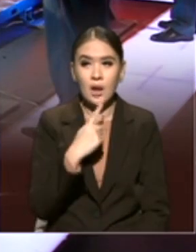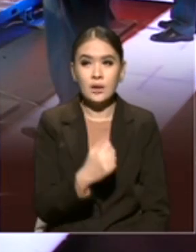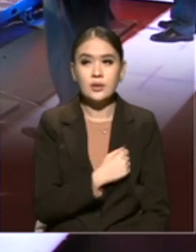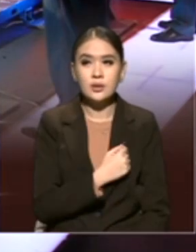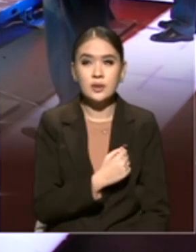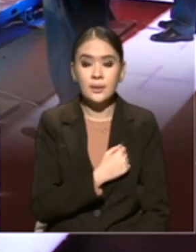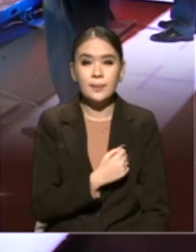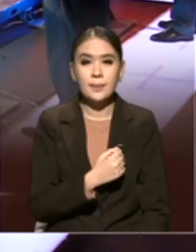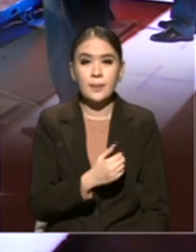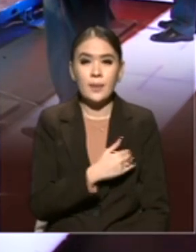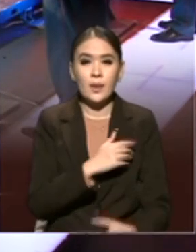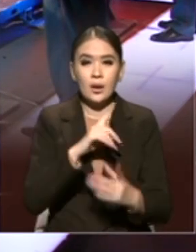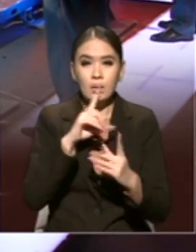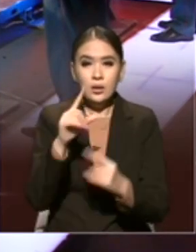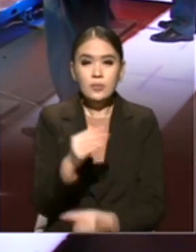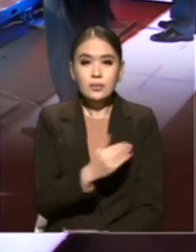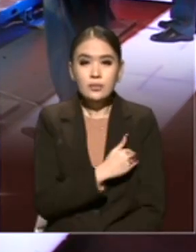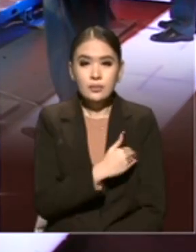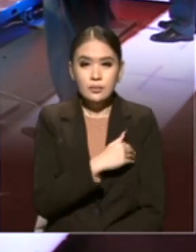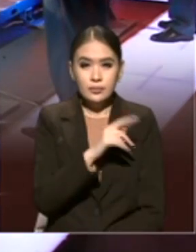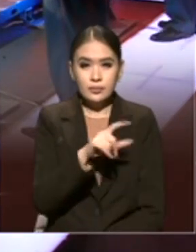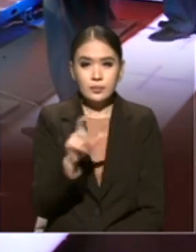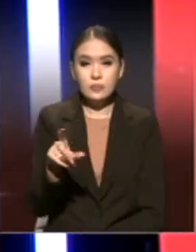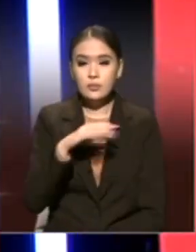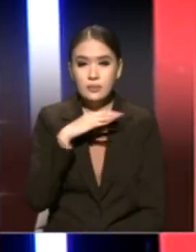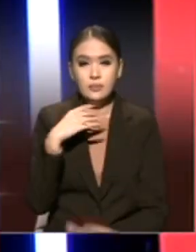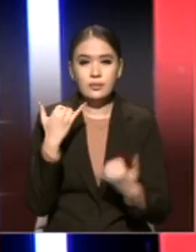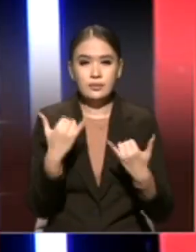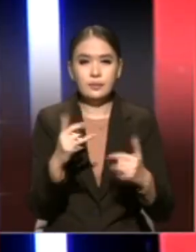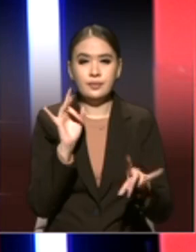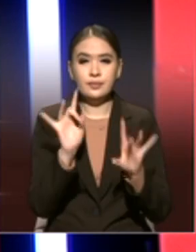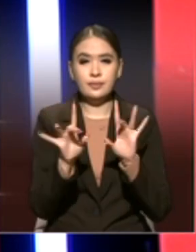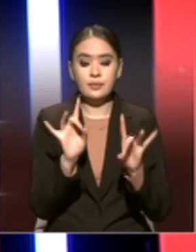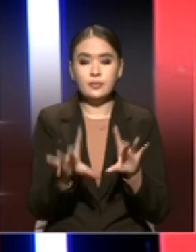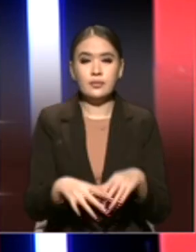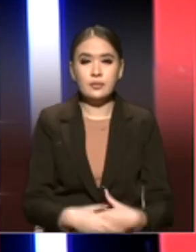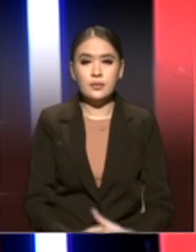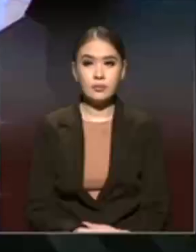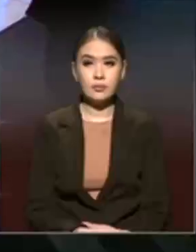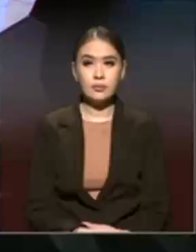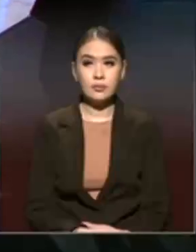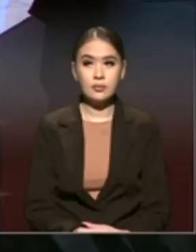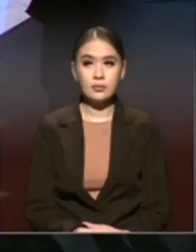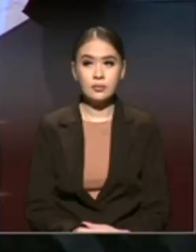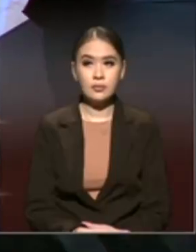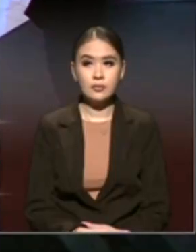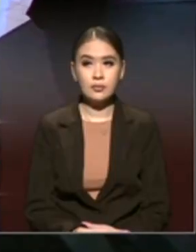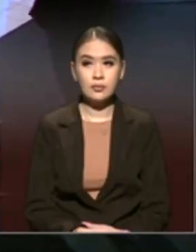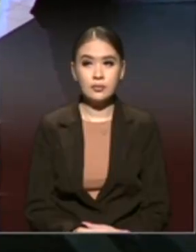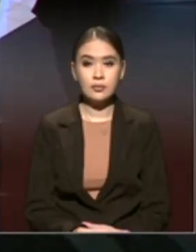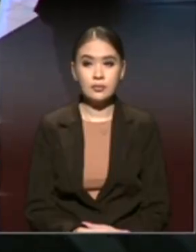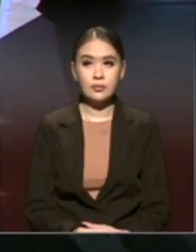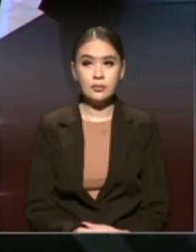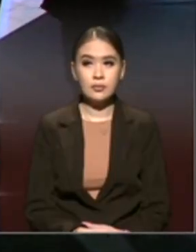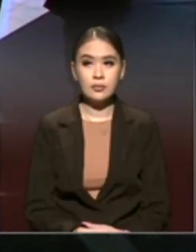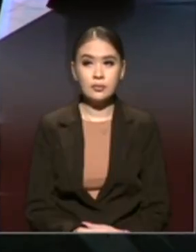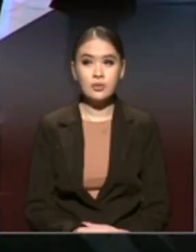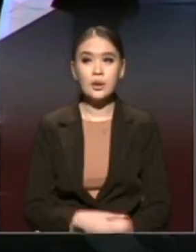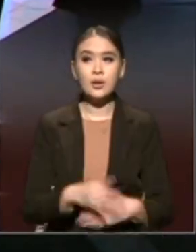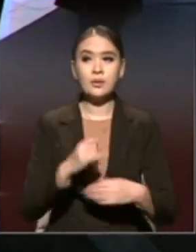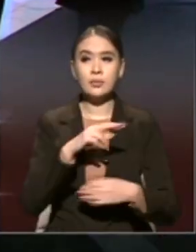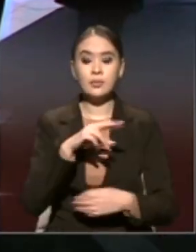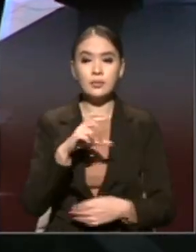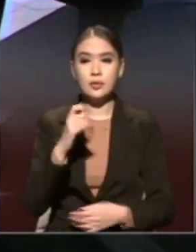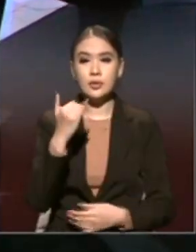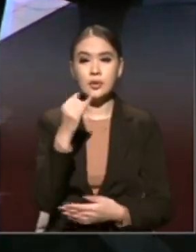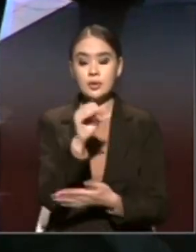келетіндер көбейген сияқты соған қарағанда. Біз үзілістен кейін жалғастырамыз. Үзілістен кейін жауап берсек, иә. Рейтинг жоғары болып кетеді, иә. Біз тікелей эфирдеміз,